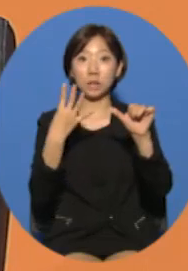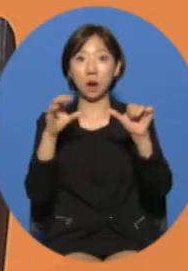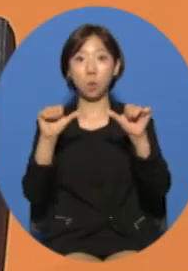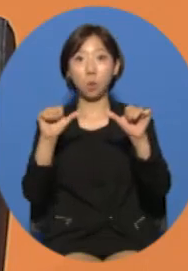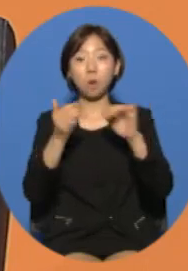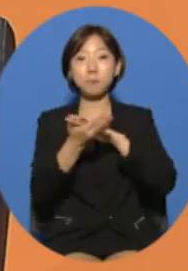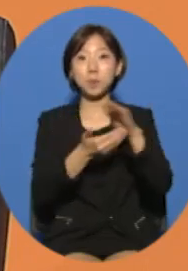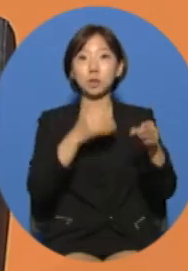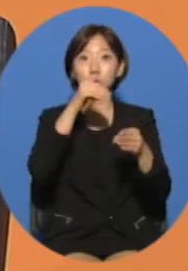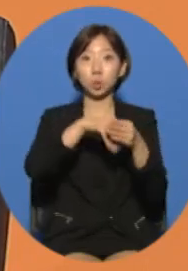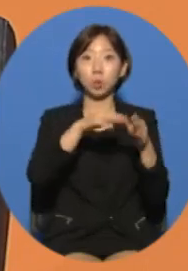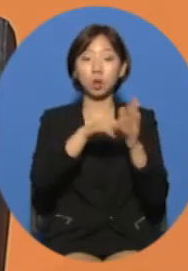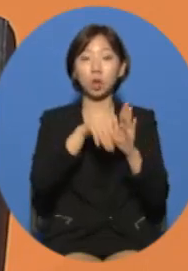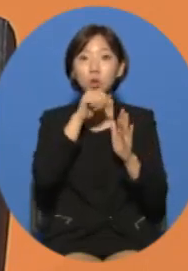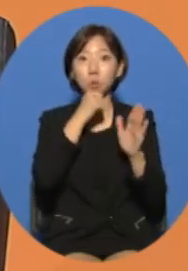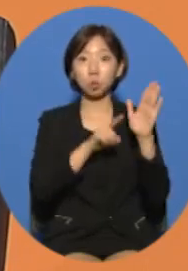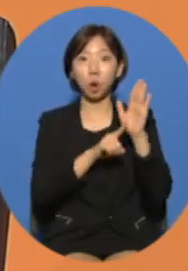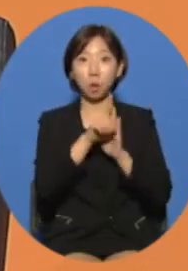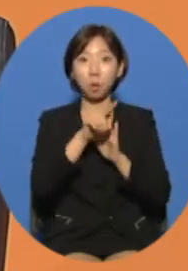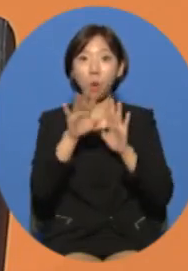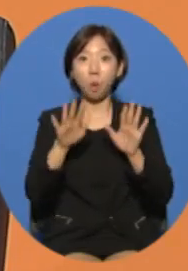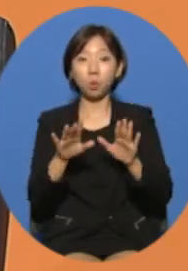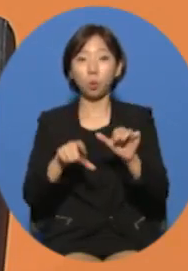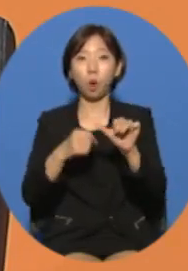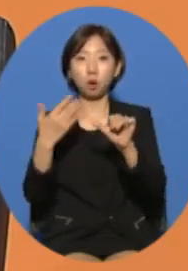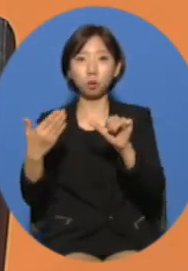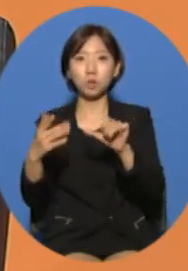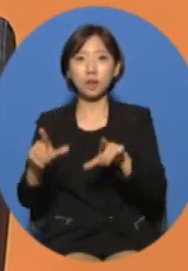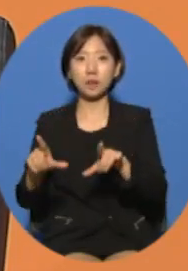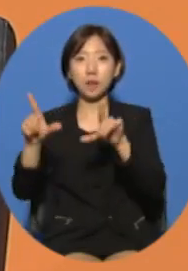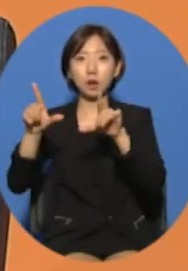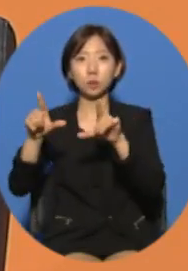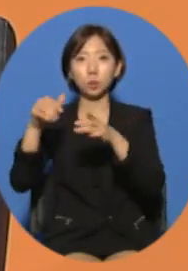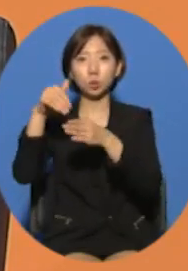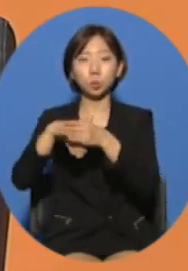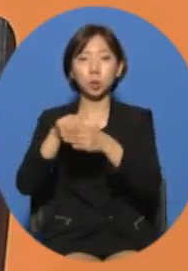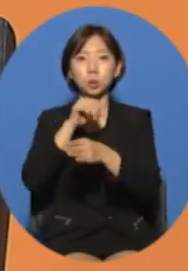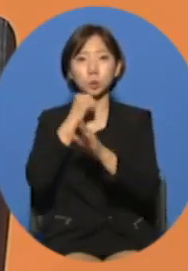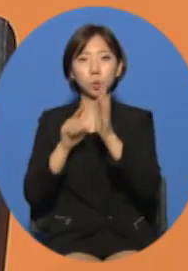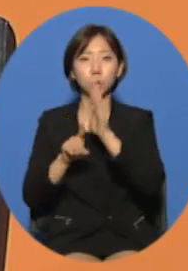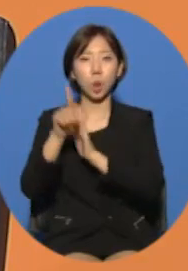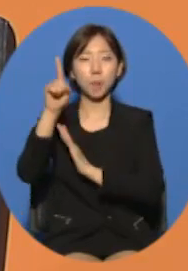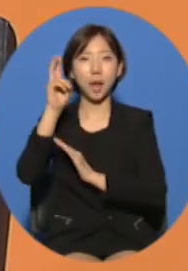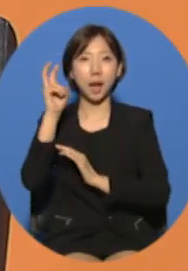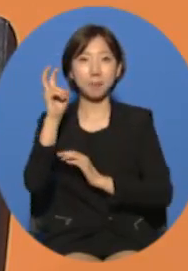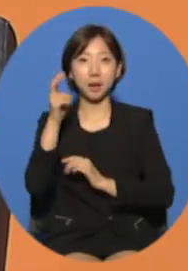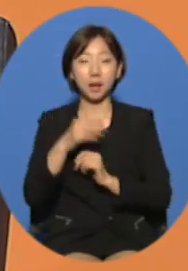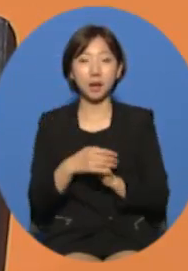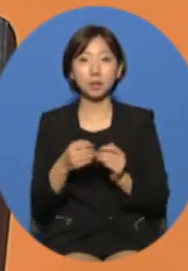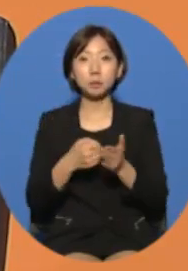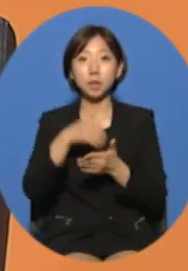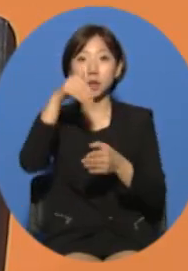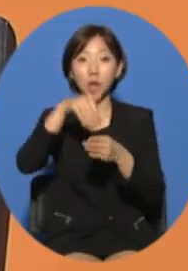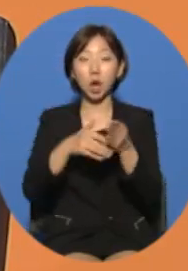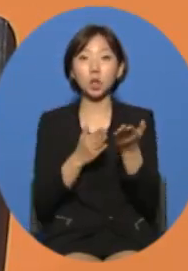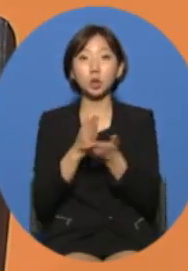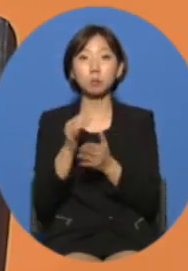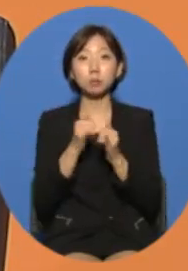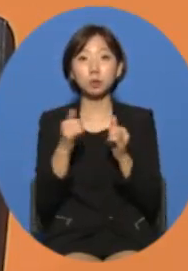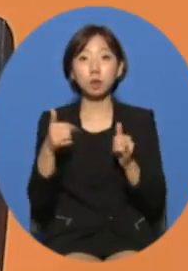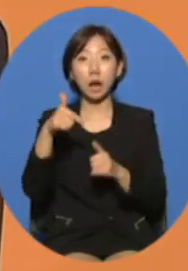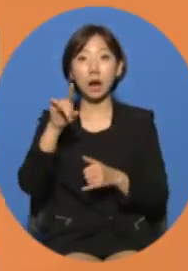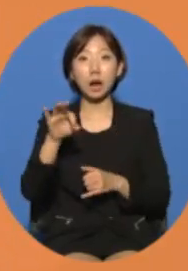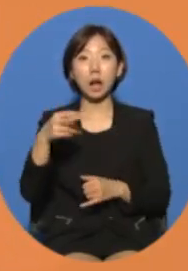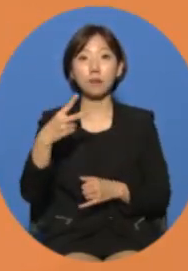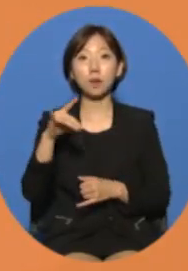사전투표도 투표율이 굉장히 높았고 그렇습니다. 그리고 오늘 당일도 투표율이 많이 올라갈 것으로 예상하고 있는데 선거 전문가이신 강대우